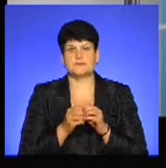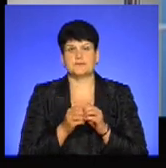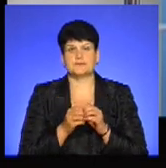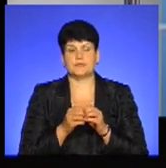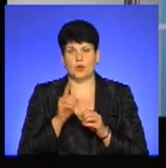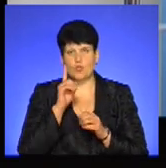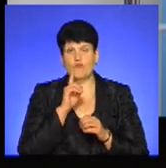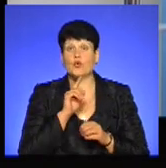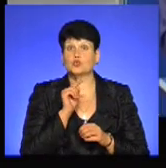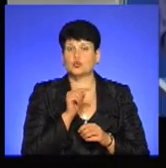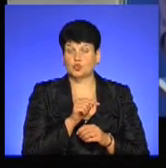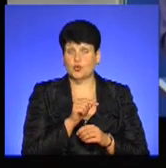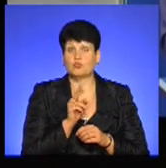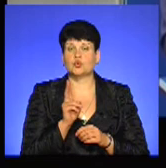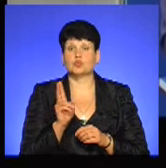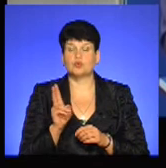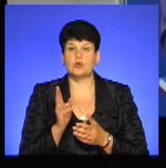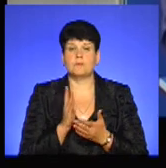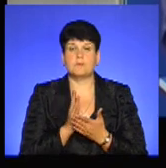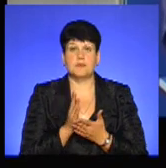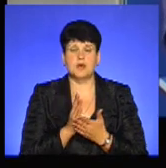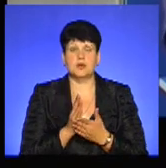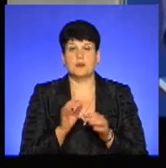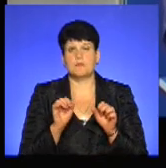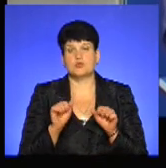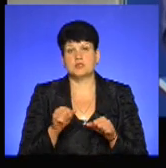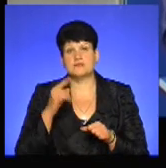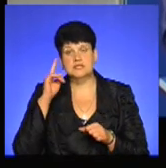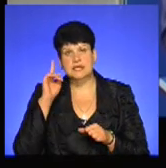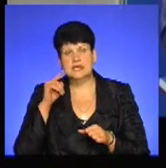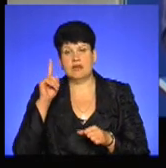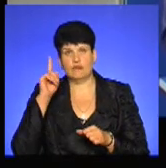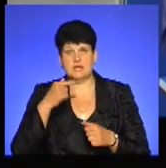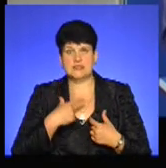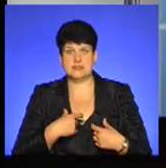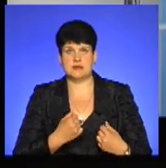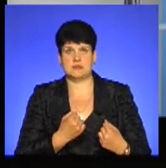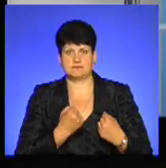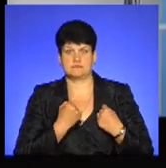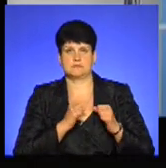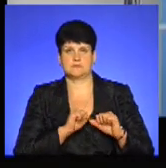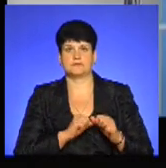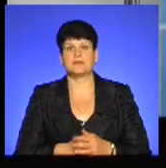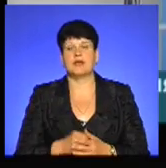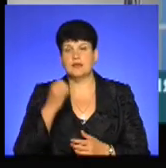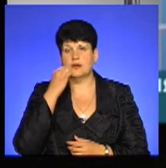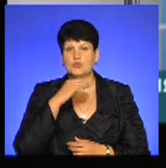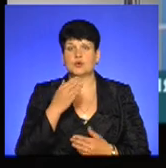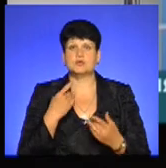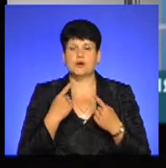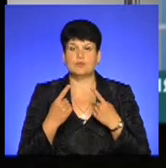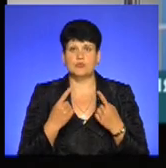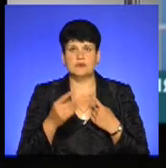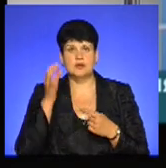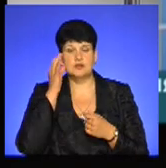комфортно тому, хто має можливість, має знання і вміє за себе постояти. Я дякую вам за розмову і нагадаю, що сьогодні ми